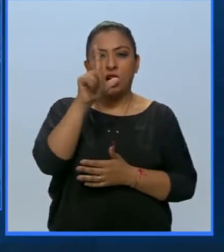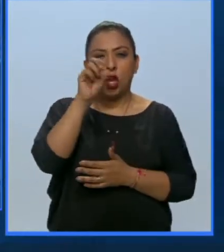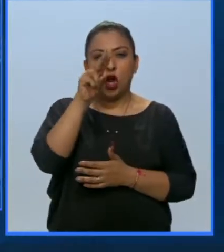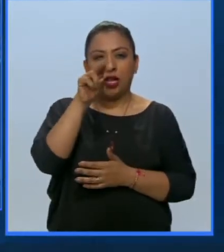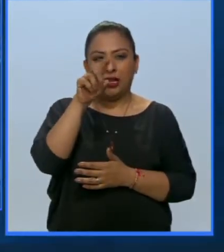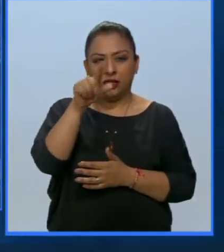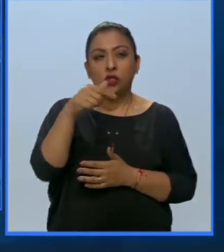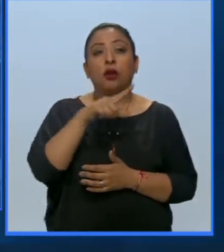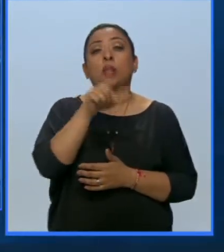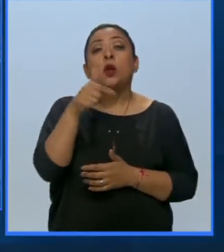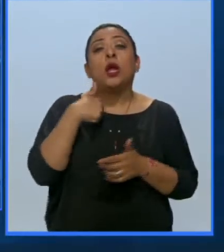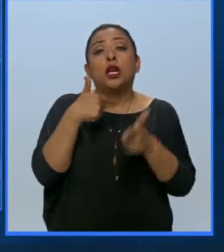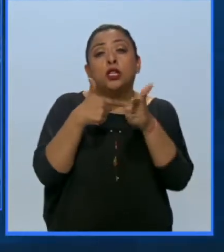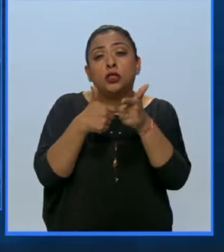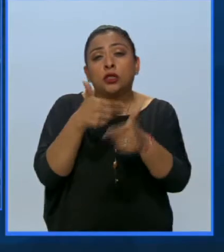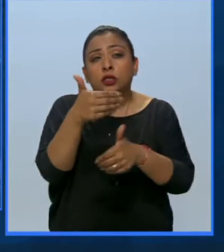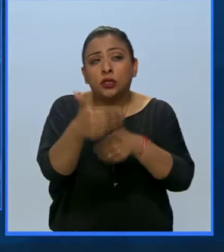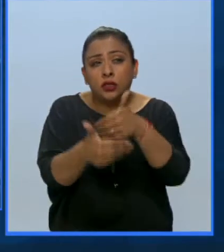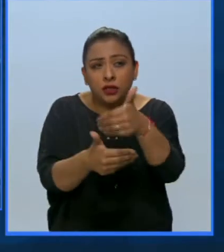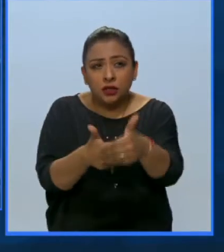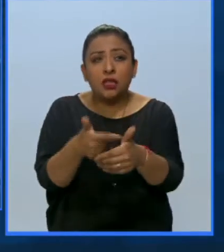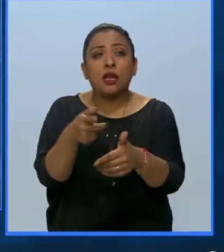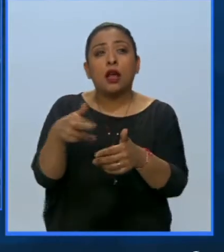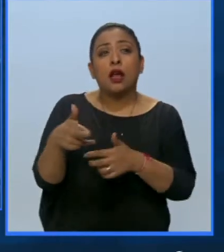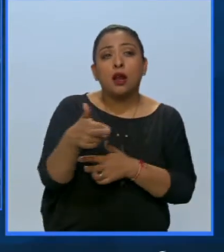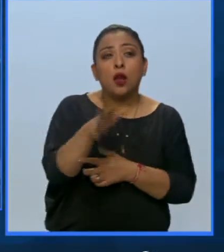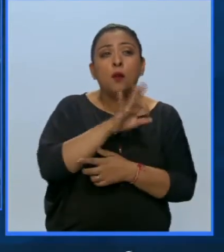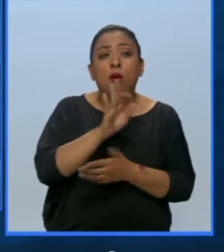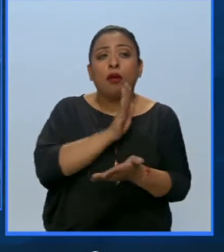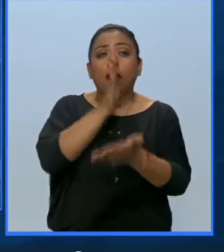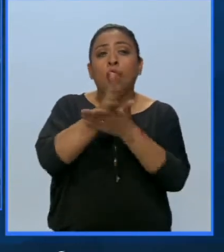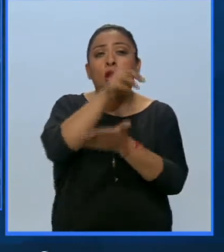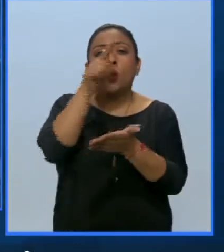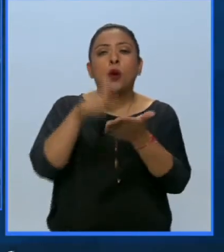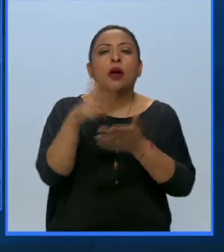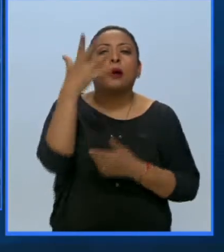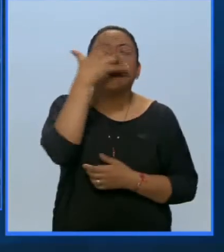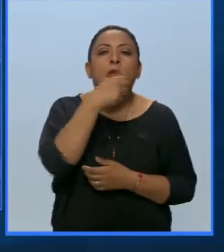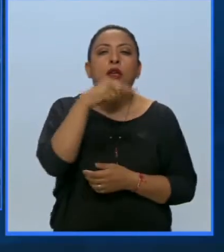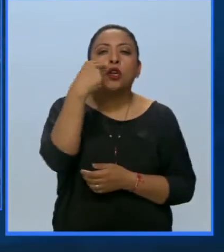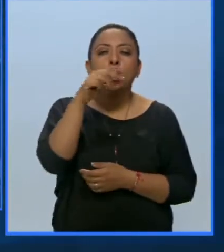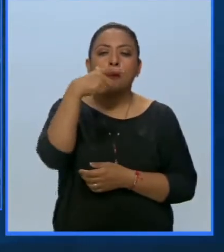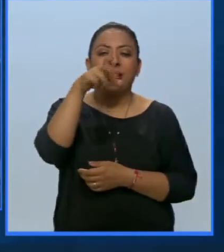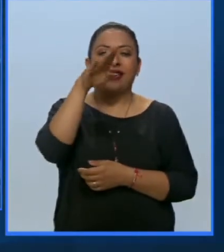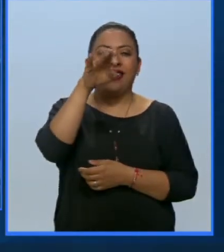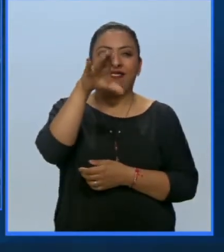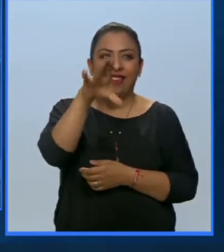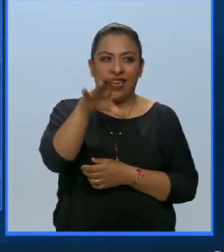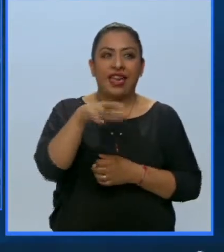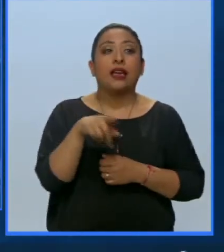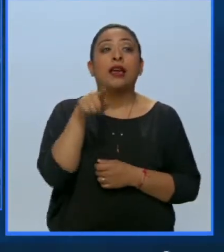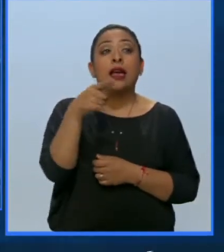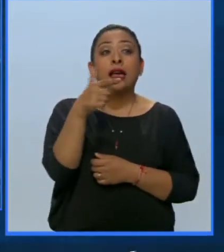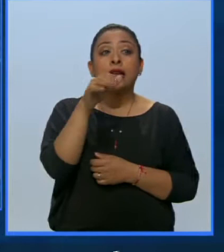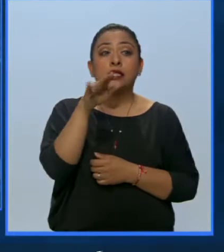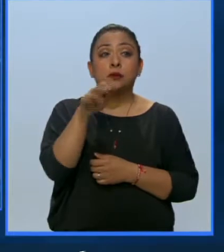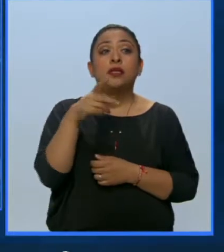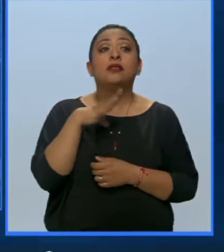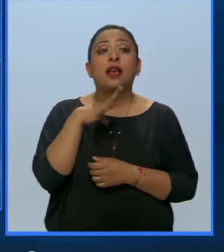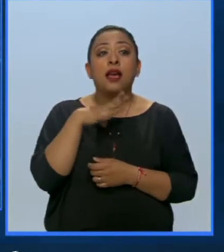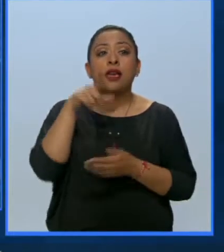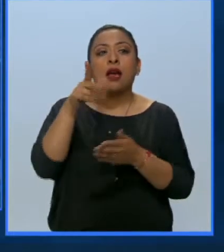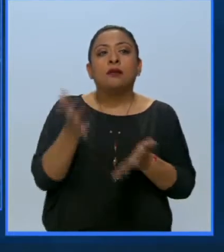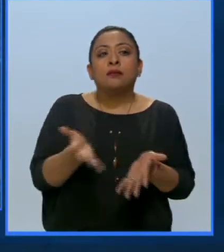Saint-Laurent, et quand on continue sur le fleuve, on peut aller jusqu'à un endroit très beau au Québec, la Gaspésie, et on est allé là